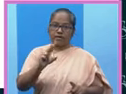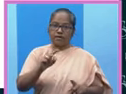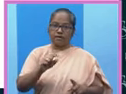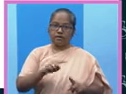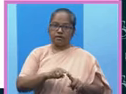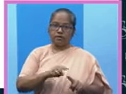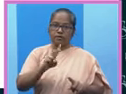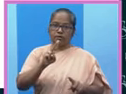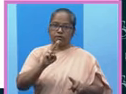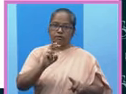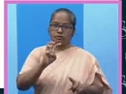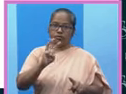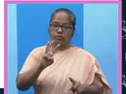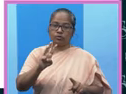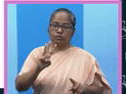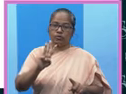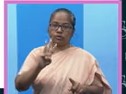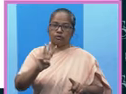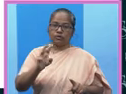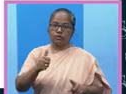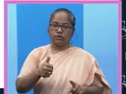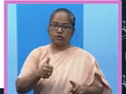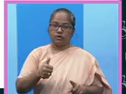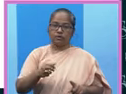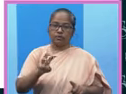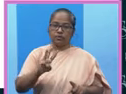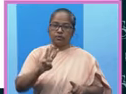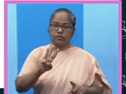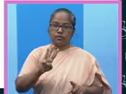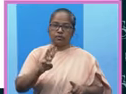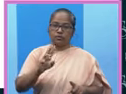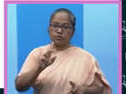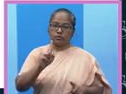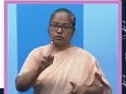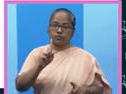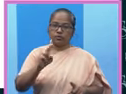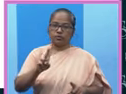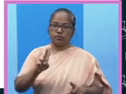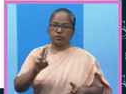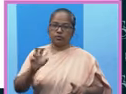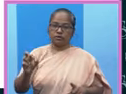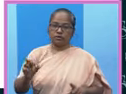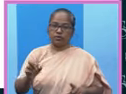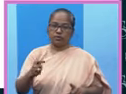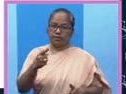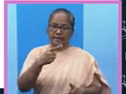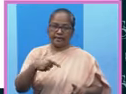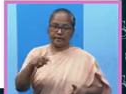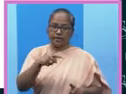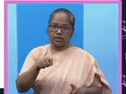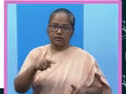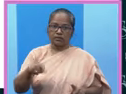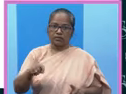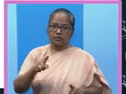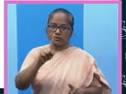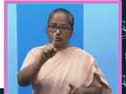12 3 36, 0 0. ஸோ 120 டிகிரி. இதுதான் என்னது, தீட்டா.